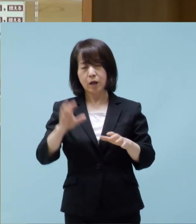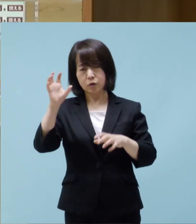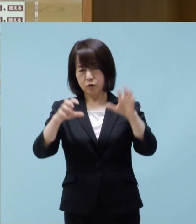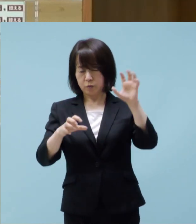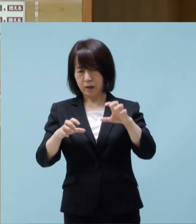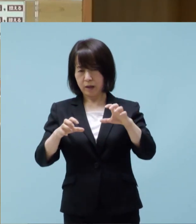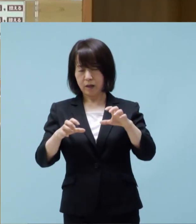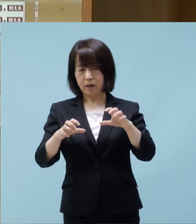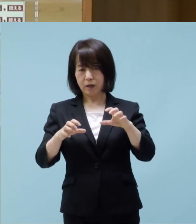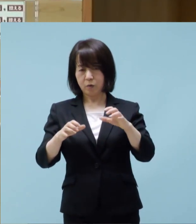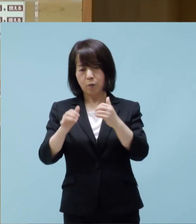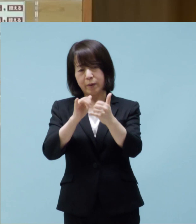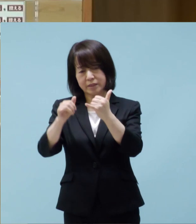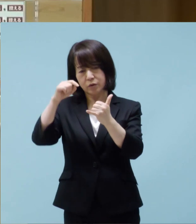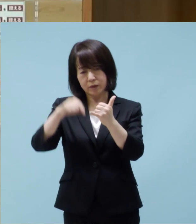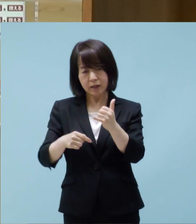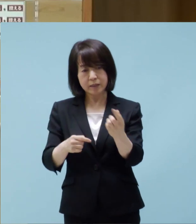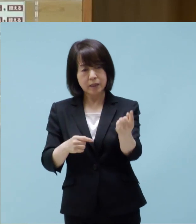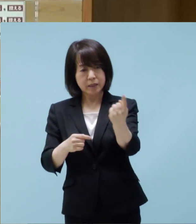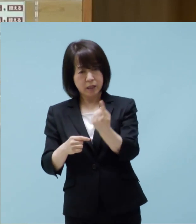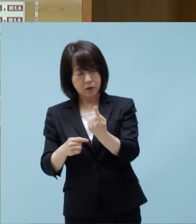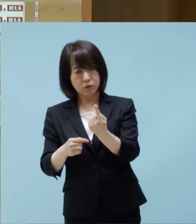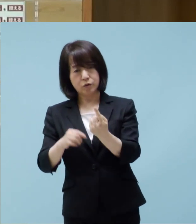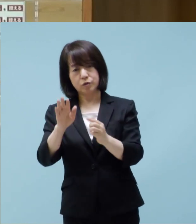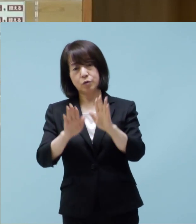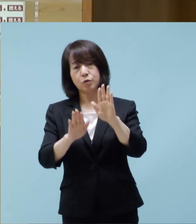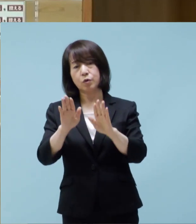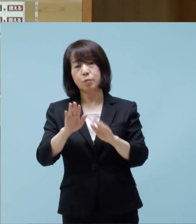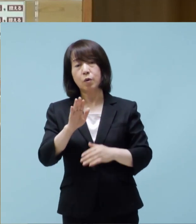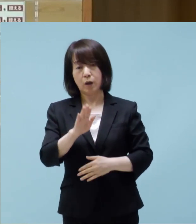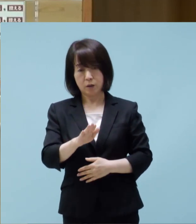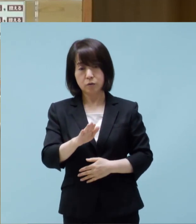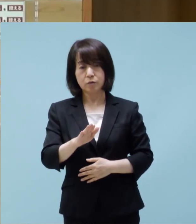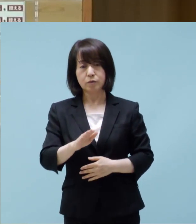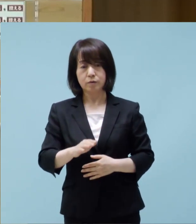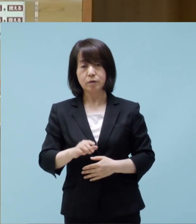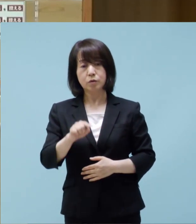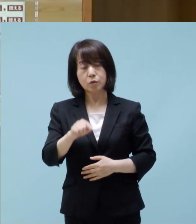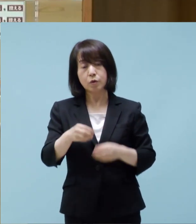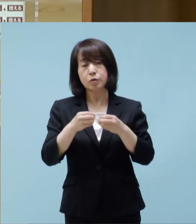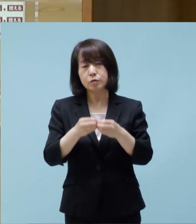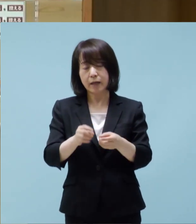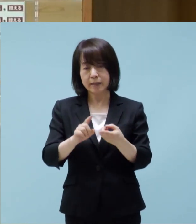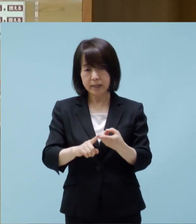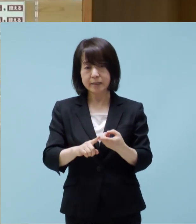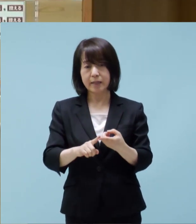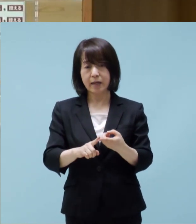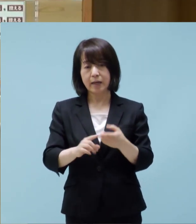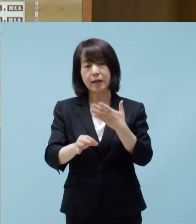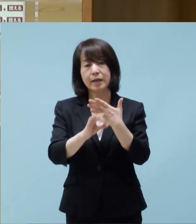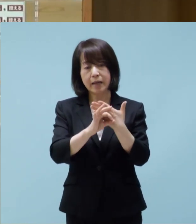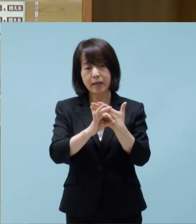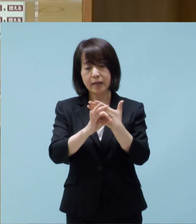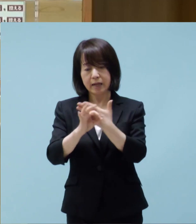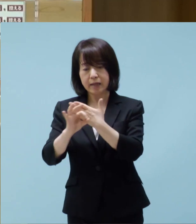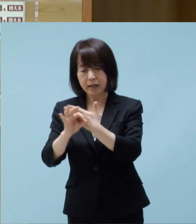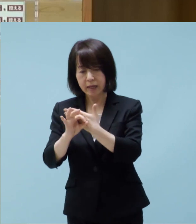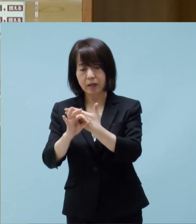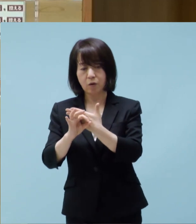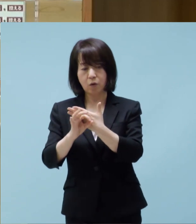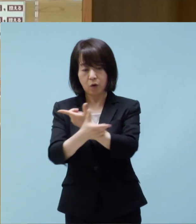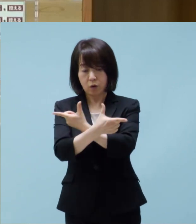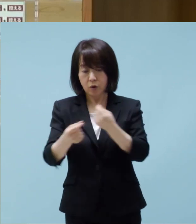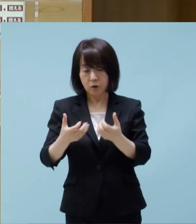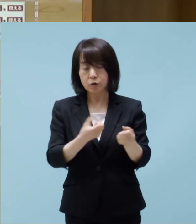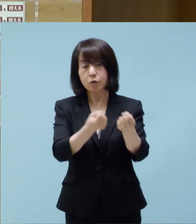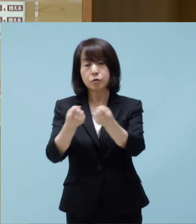状況があったわけでありますが、まあ、そういった具体的な事例を共有する中で、そういった意識もさらに皆